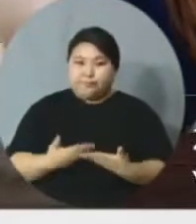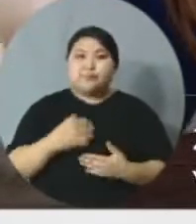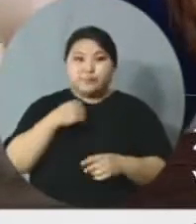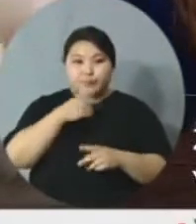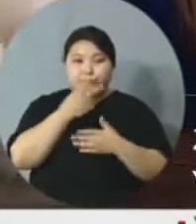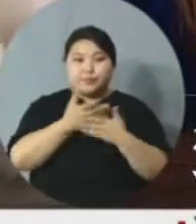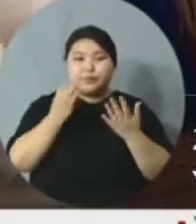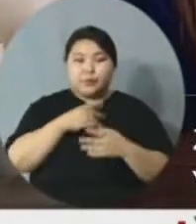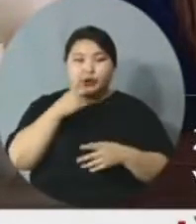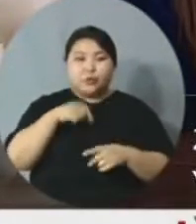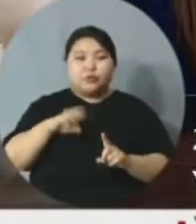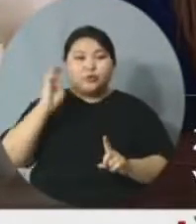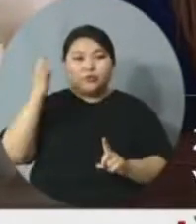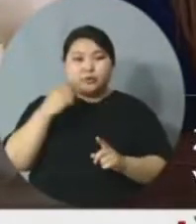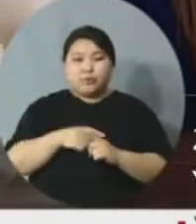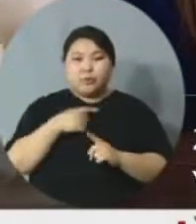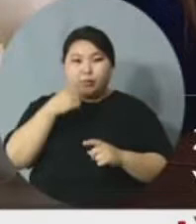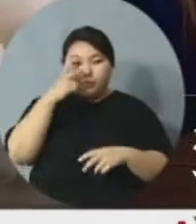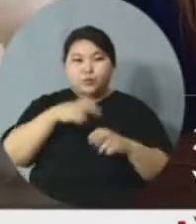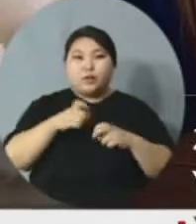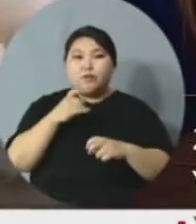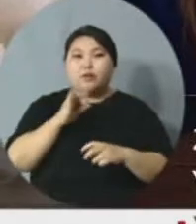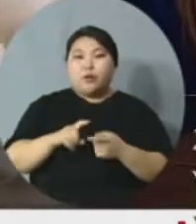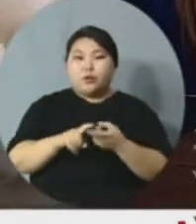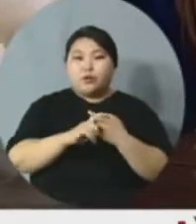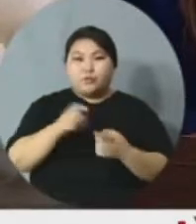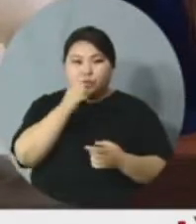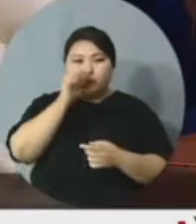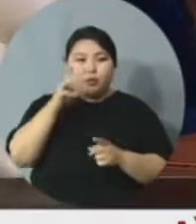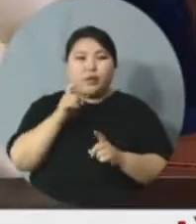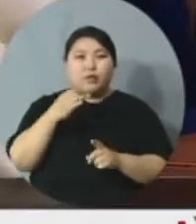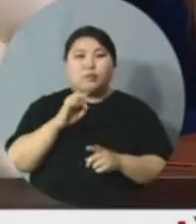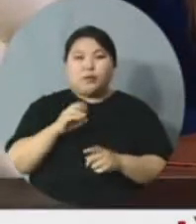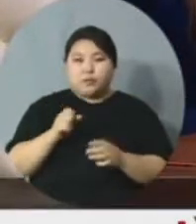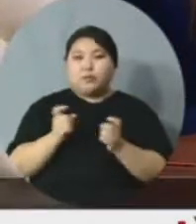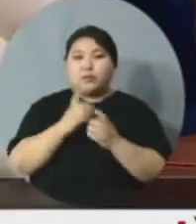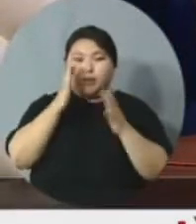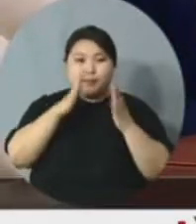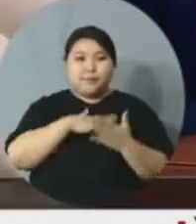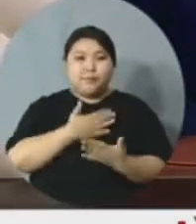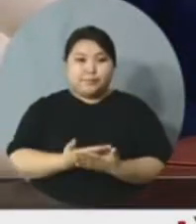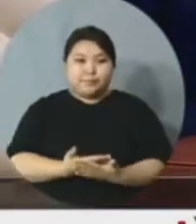Өгчтэй манай өнөөдрийн тодорхойлолт мөхлөлдөвч нэг албаны ерөнхийлөгч хэлмэт оролцлоо анхаалаа.